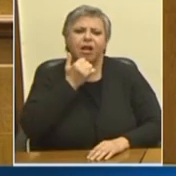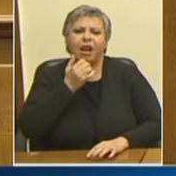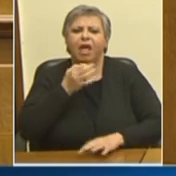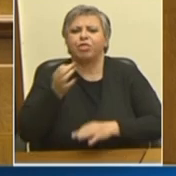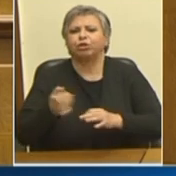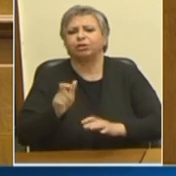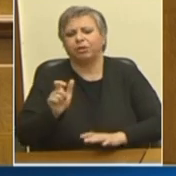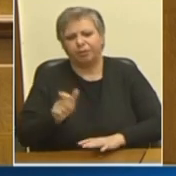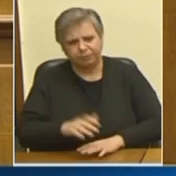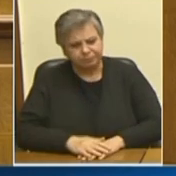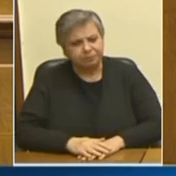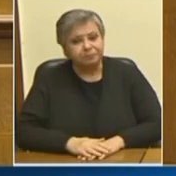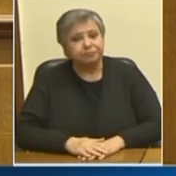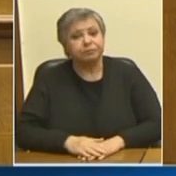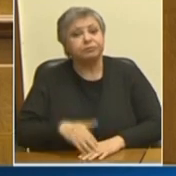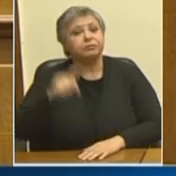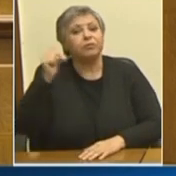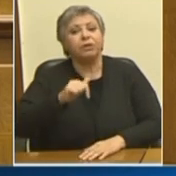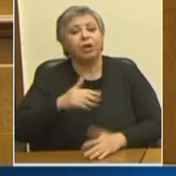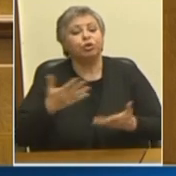τώρα έρχεστε και λέτε να μην...